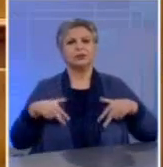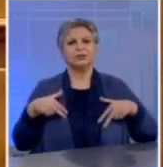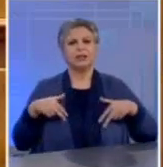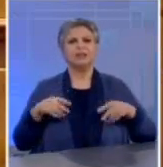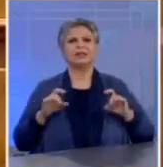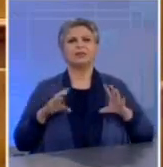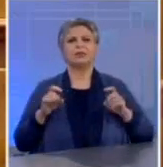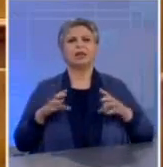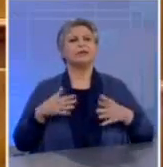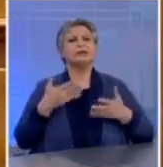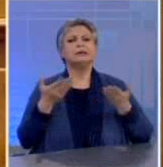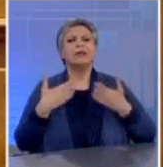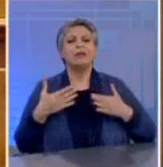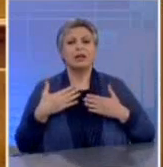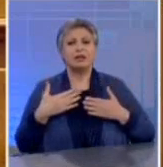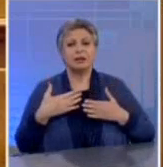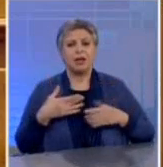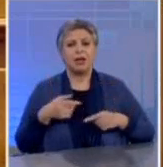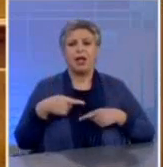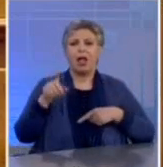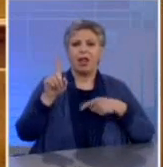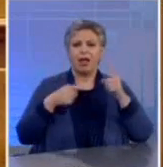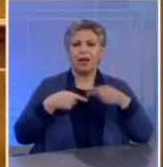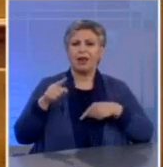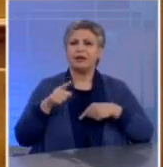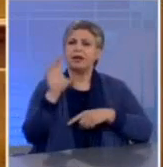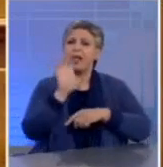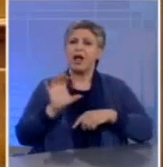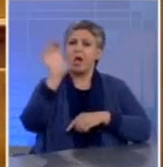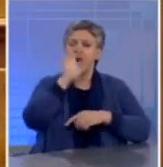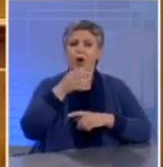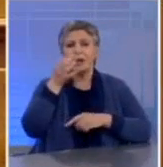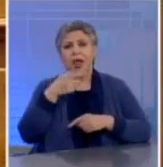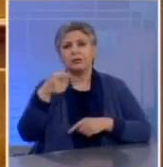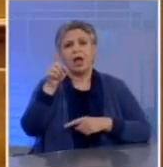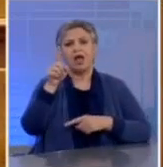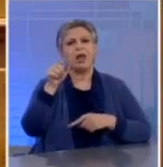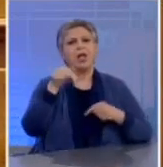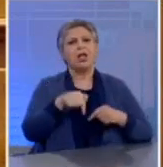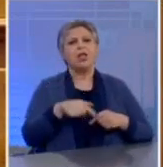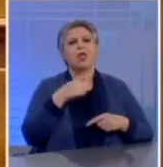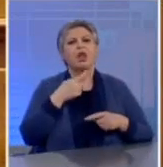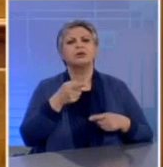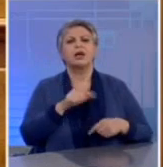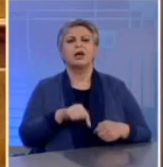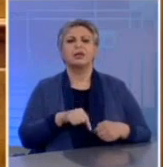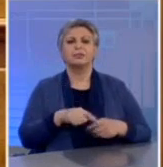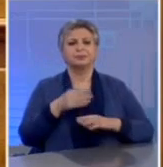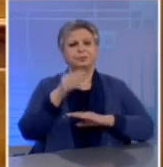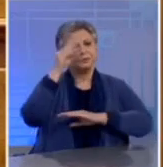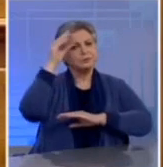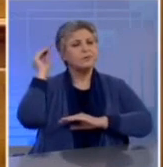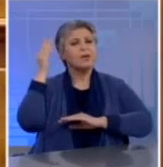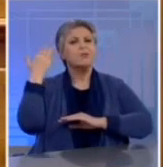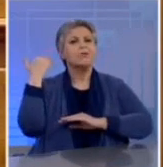να λέτε στο Λαϊκό Κόμμα και άλλα να λέτε εδώ, να προσέξετε, γιατί σας θυμίζω μία φράση που είπε ο Κώστας Καραμαλής κάποτε στο